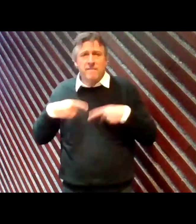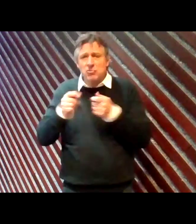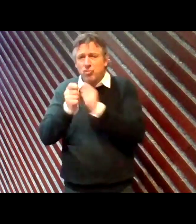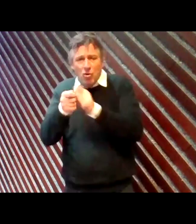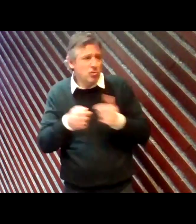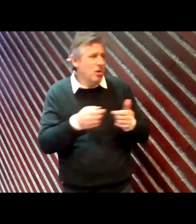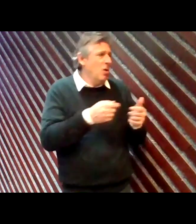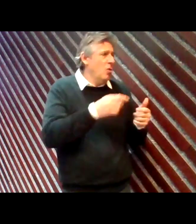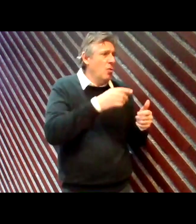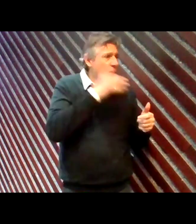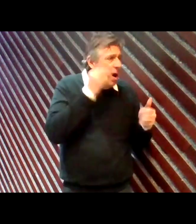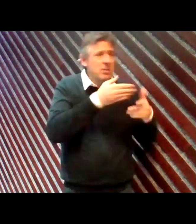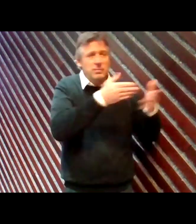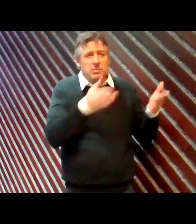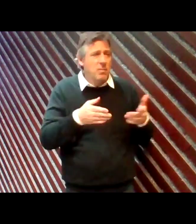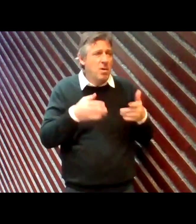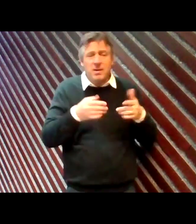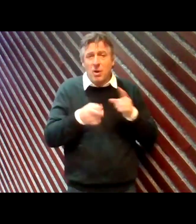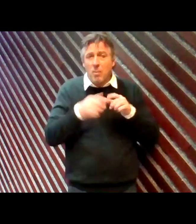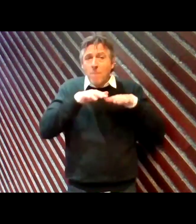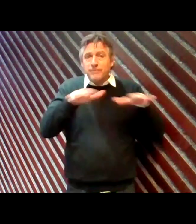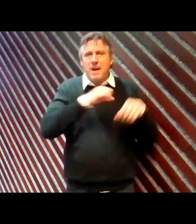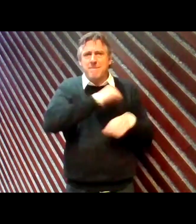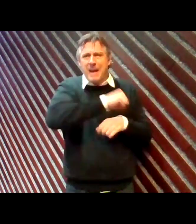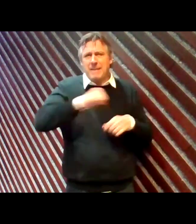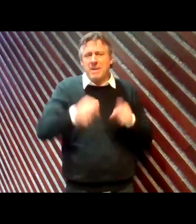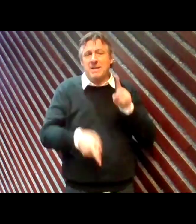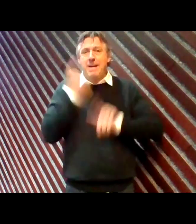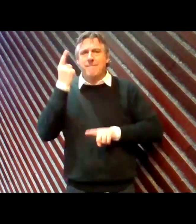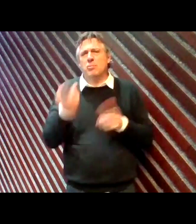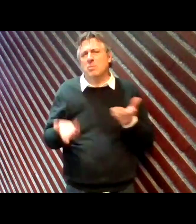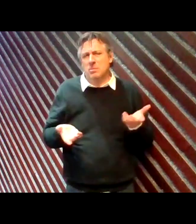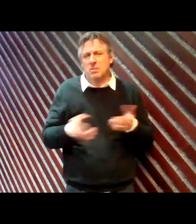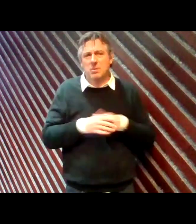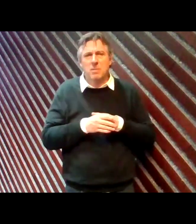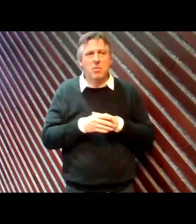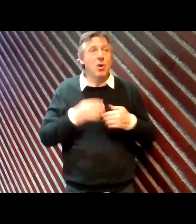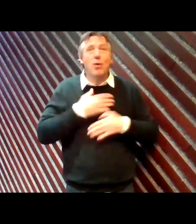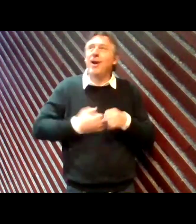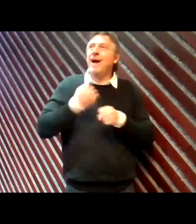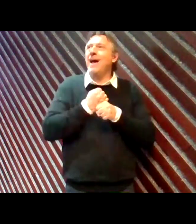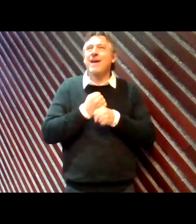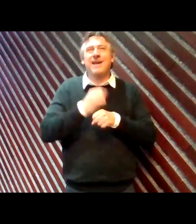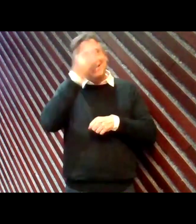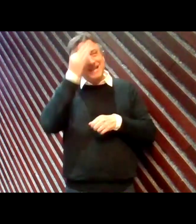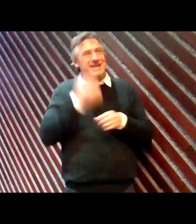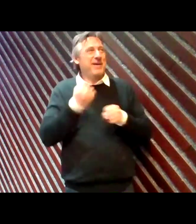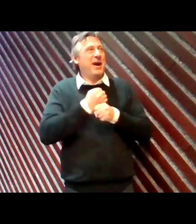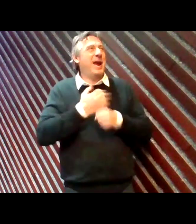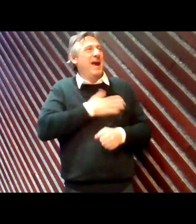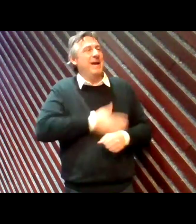en tête c'est pas tout de lancer cette petite initiative et on est content et c'est joyeux c'est que derrière c'est qu'est-ce qu'on en mesure parce que c'est comme ça aussi